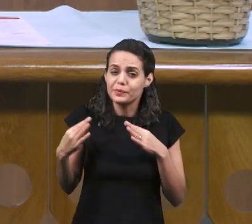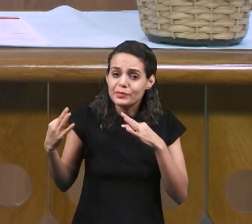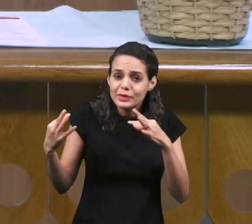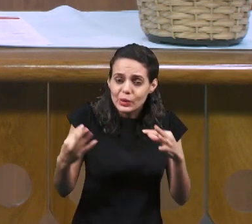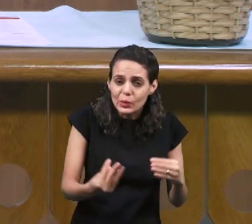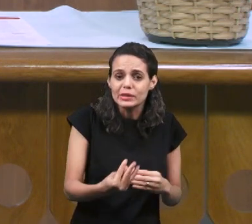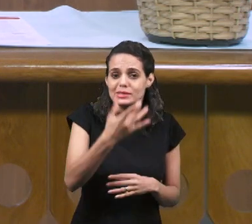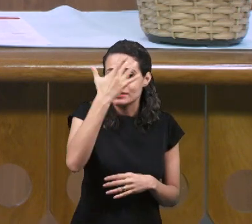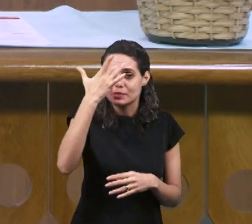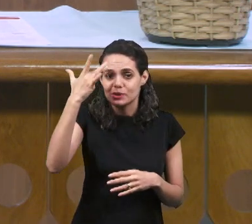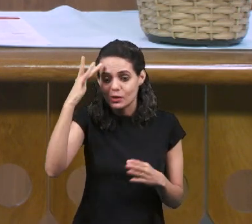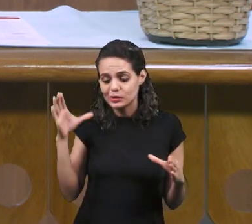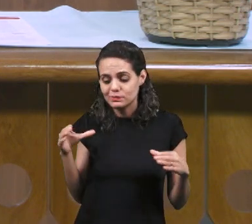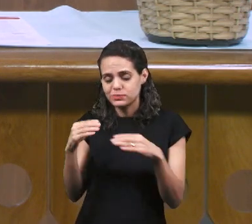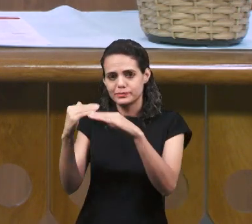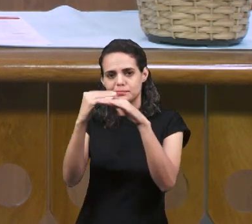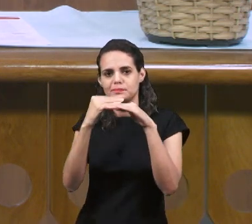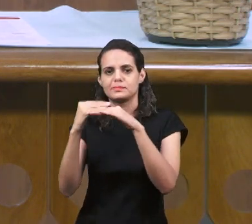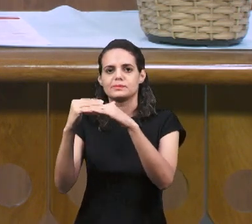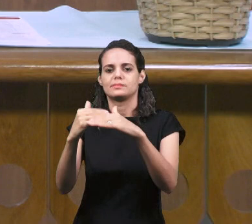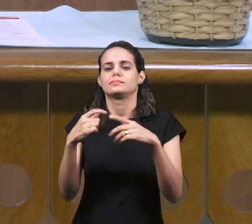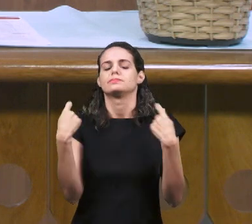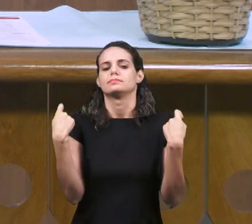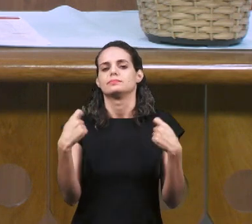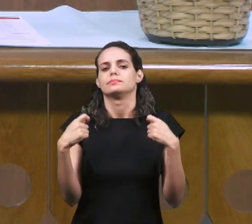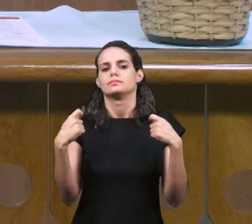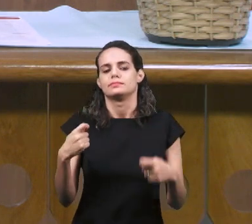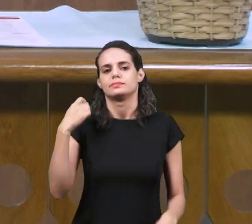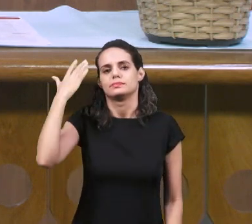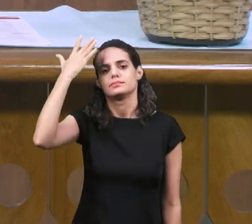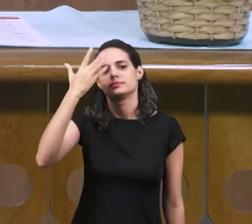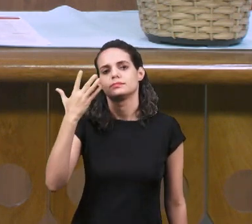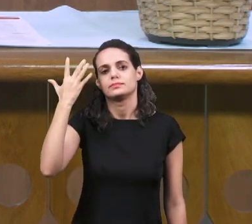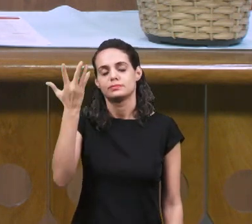les messages qui sont dans un projet spirituel,